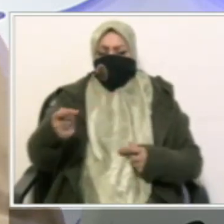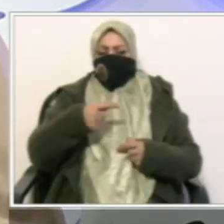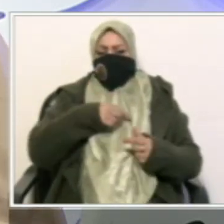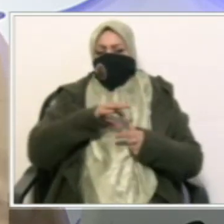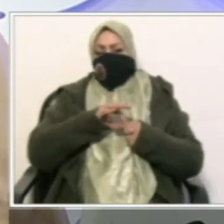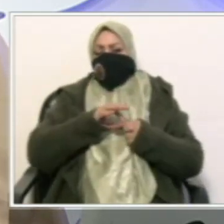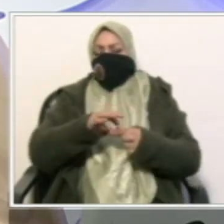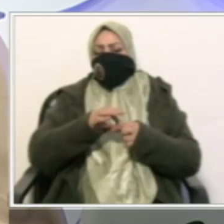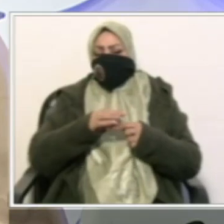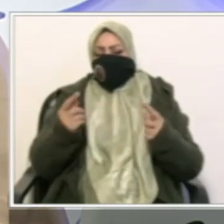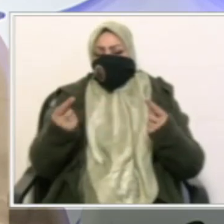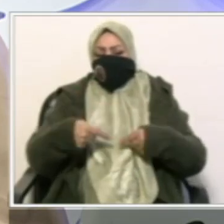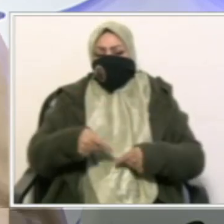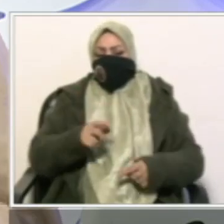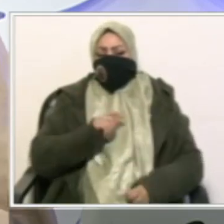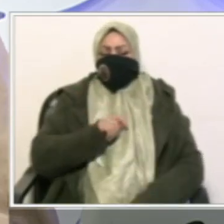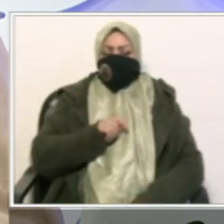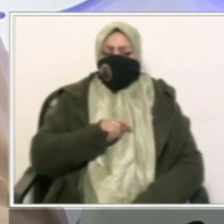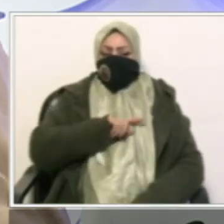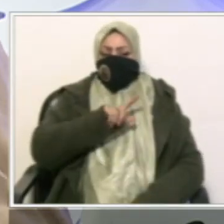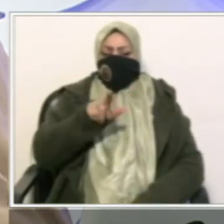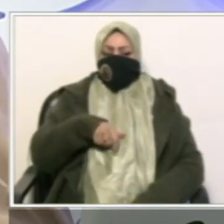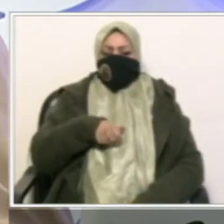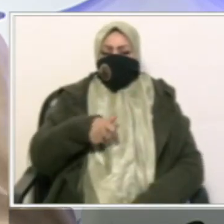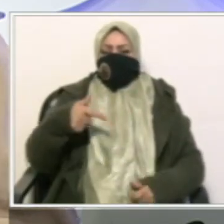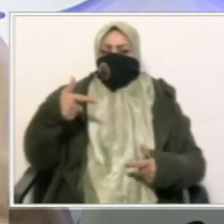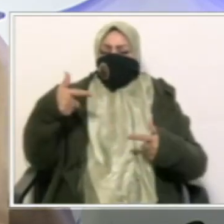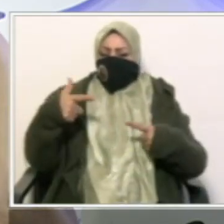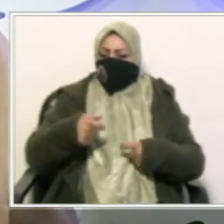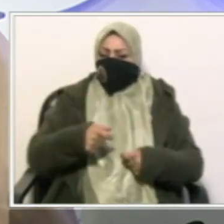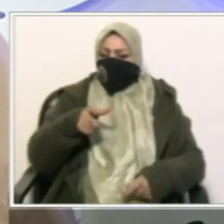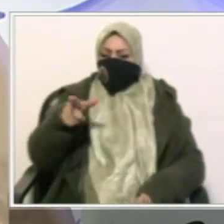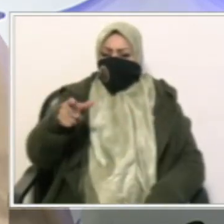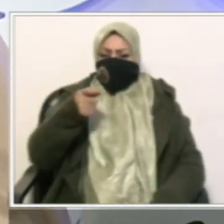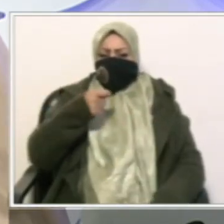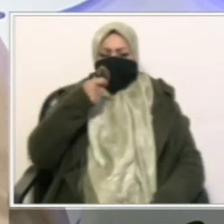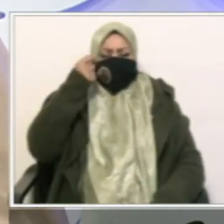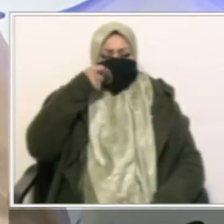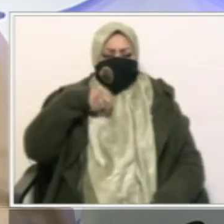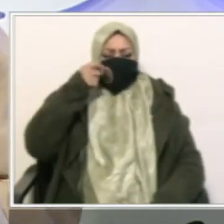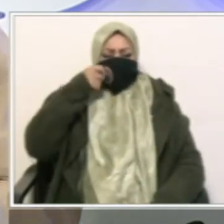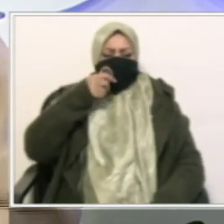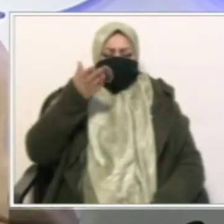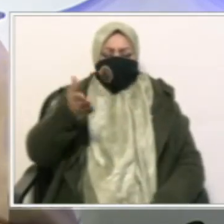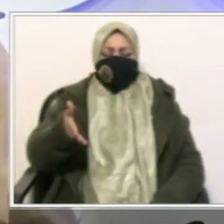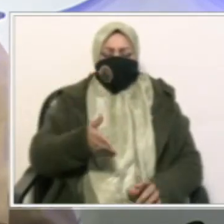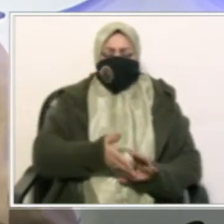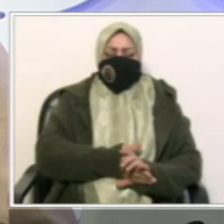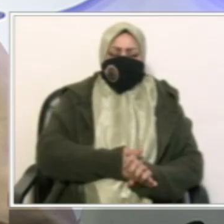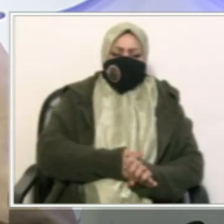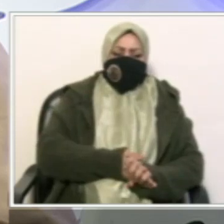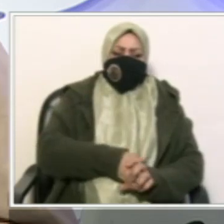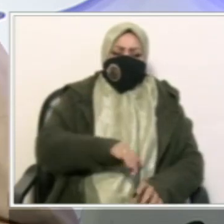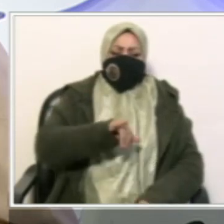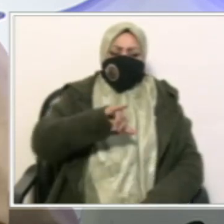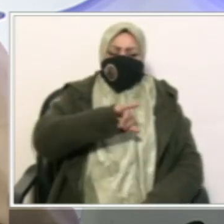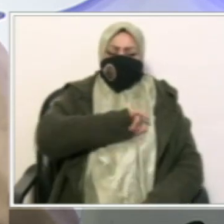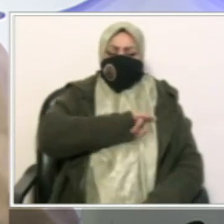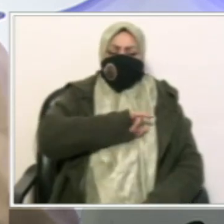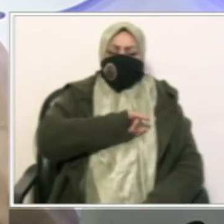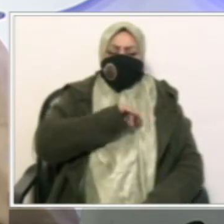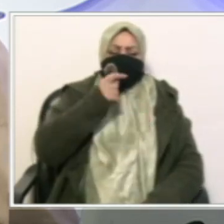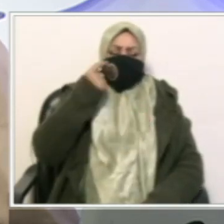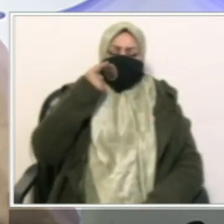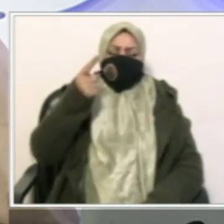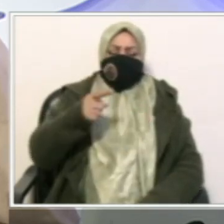دستور البلاد هكذا أنه أن يتولى الأمر هذا رجل مدني، والمخاوف كما هي لا تخفى على أحد. القضية